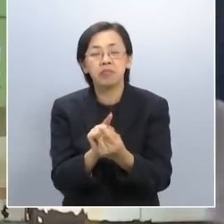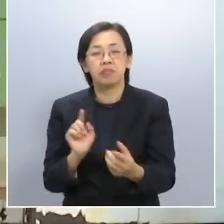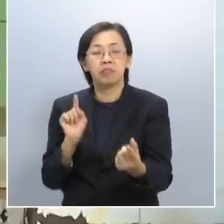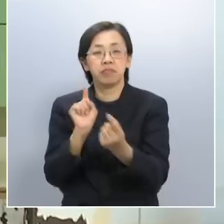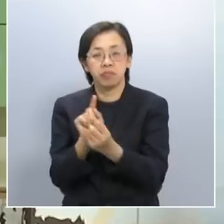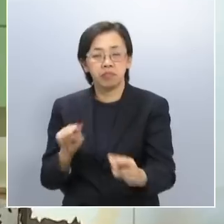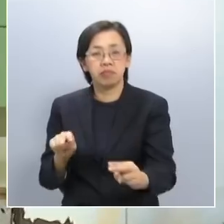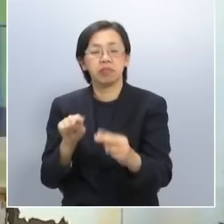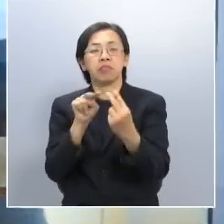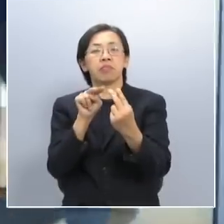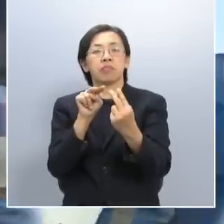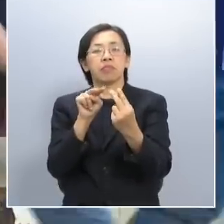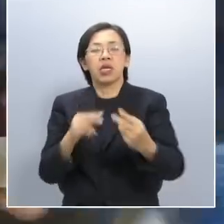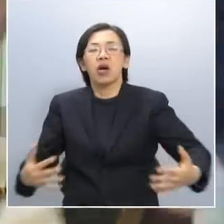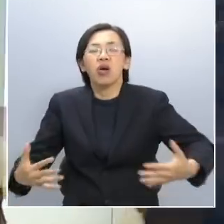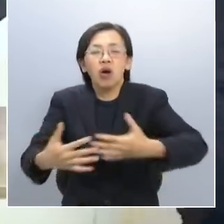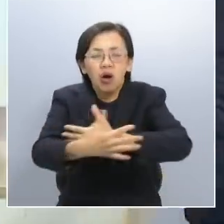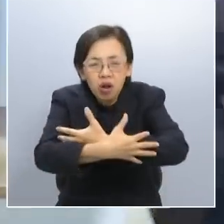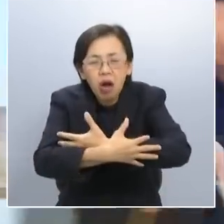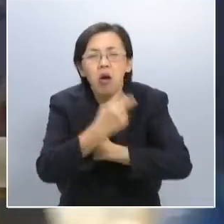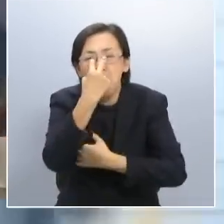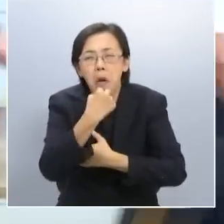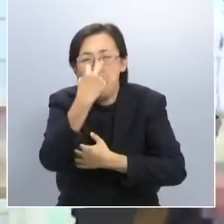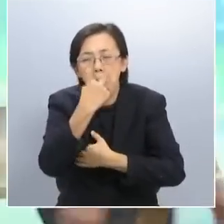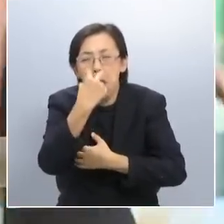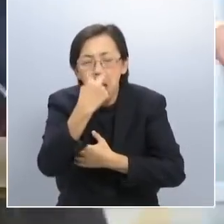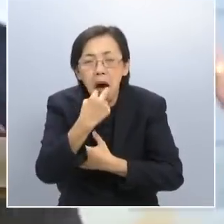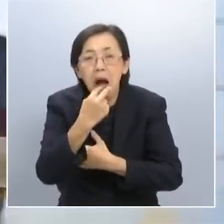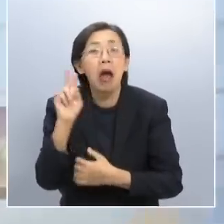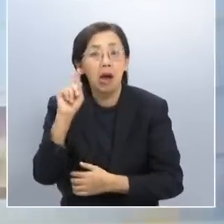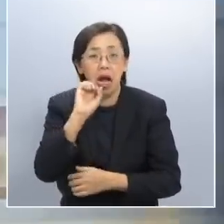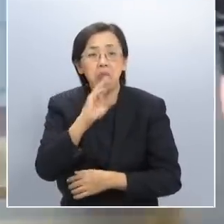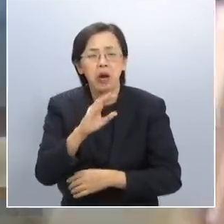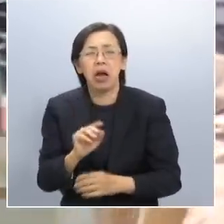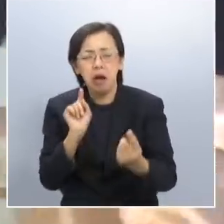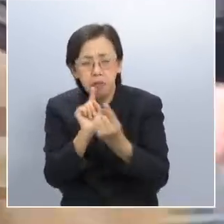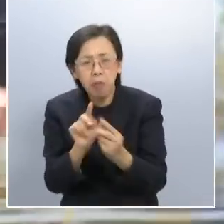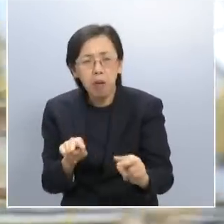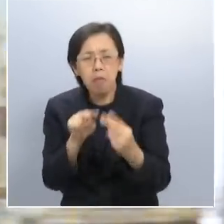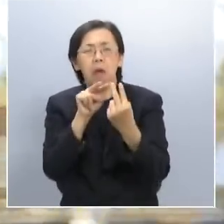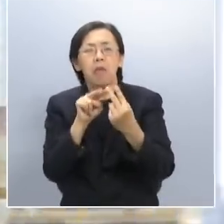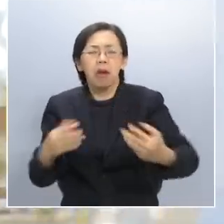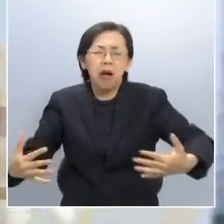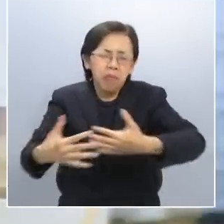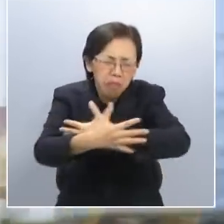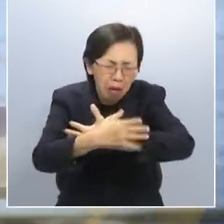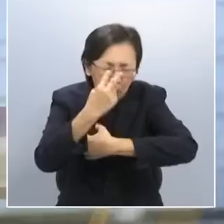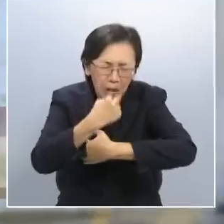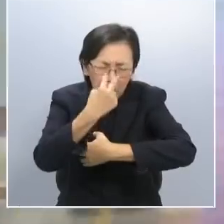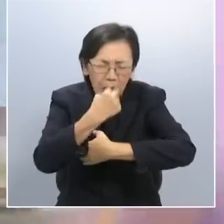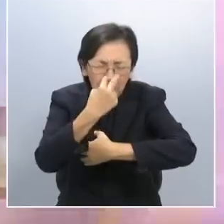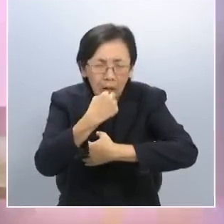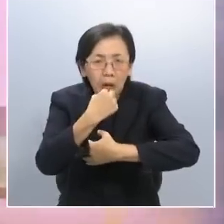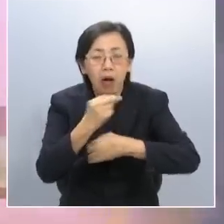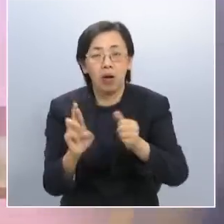ากันโผล่เข้ากอดกันแล้วก็ร้องไห้อันนี้แหล่งข่าวบอกอย่างนั้นพลเรือสุรเชษฐ์หักพานบอกหลังจาก